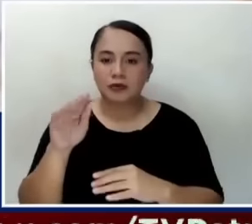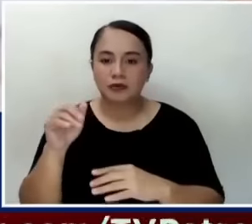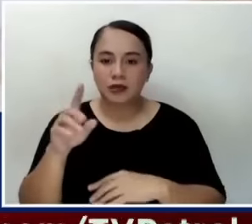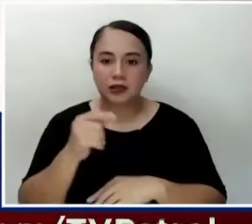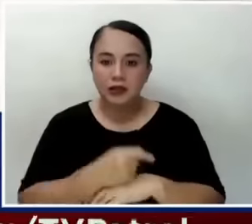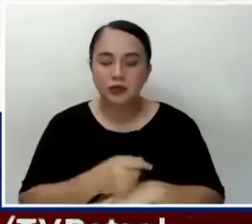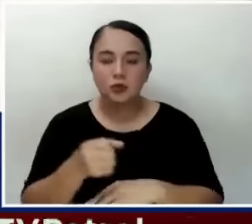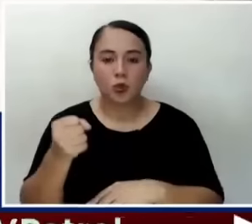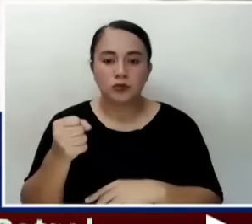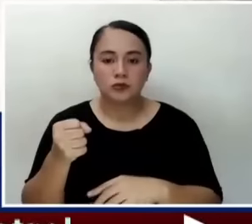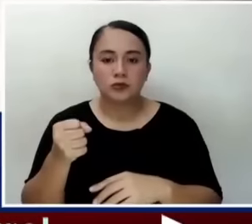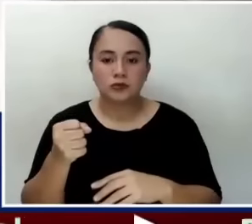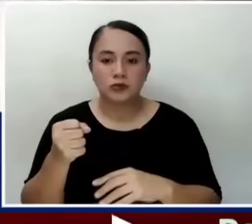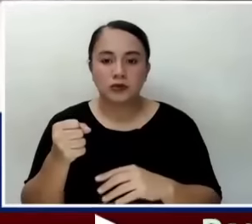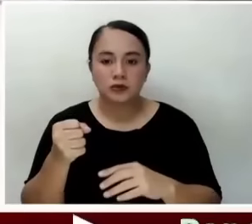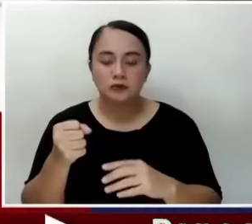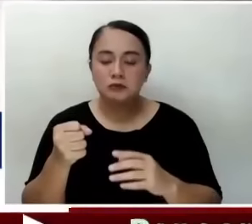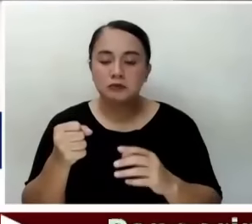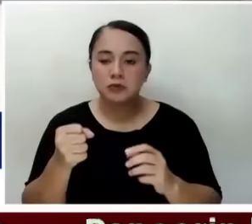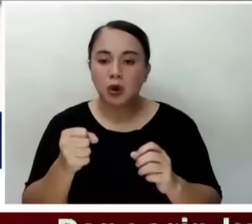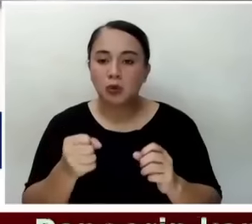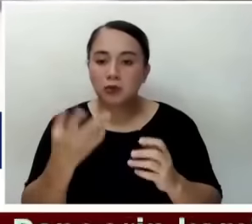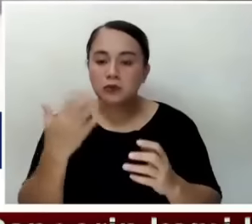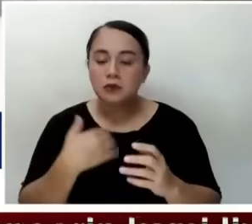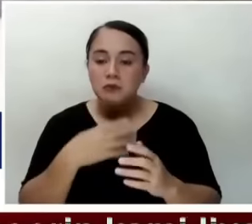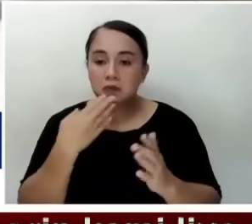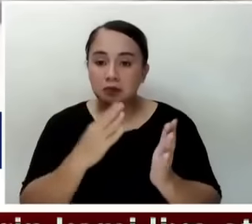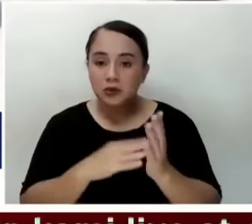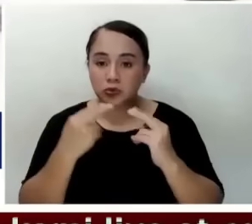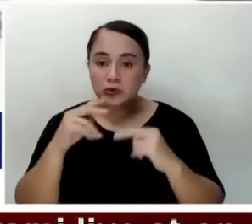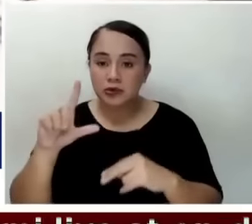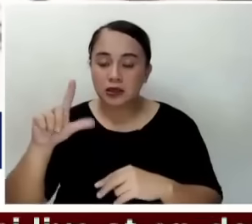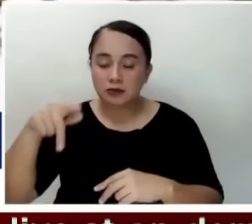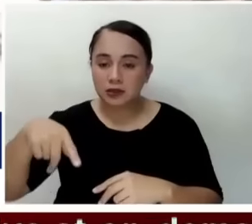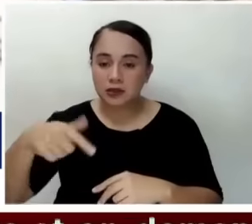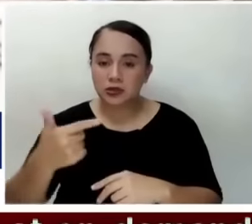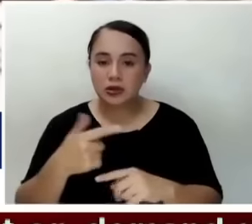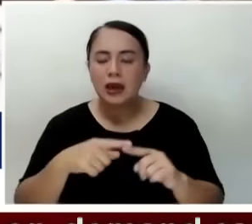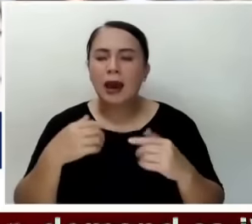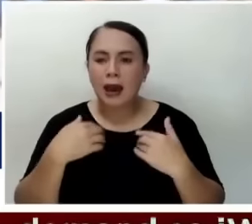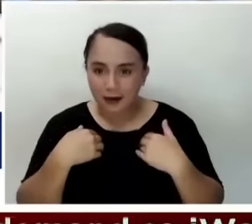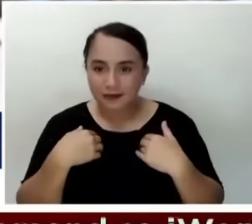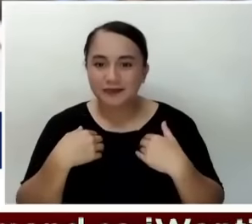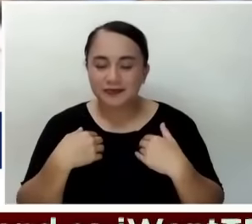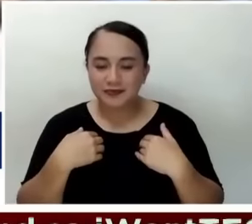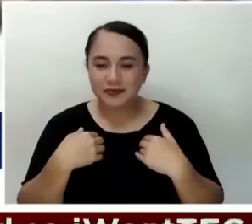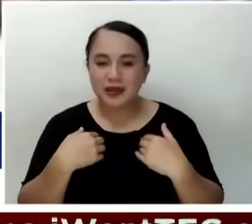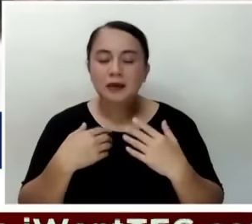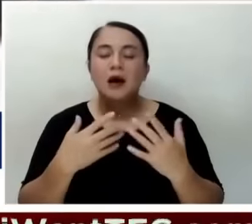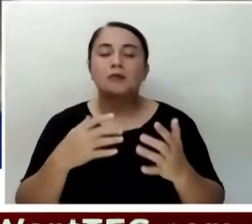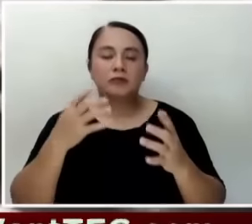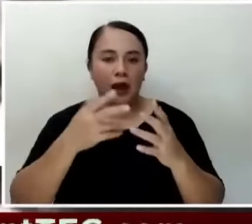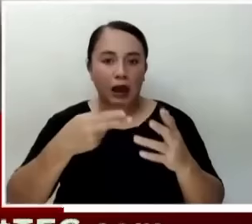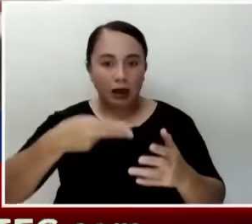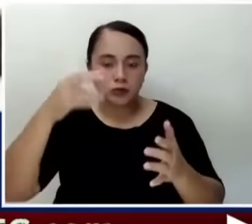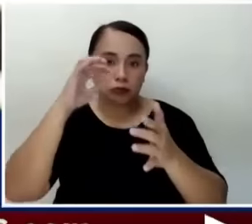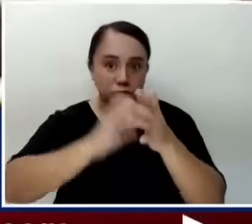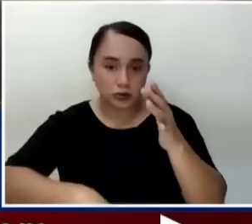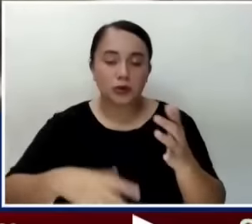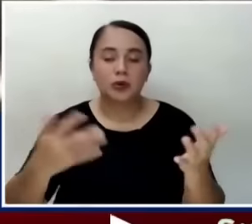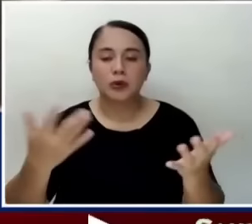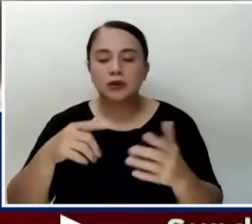freeze. Pero kung bad news ang istorya sa LPG, may namumuno namang big-time rollback sa diesel,